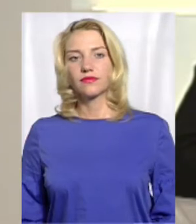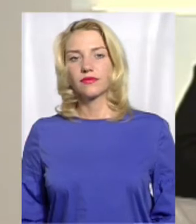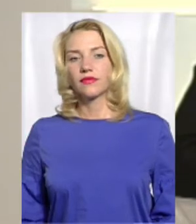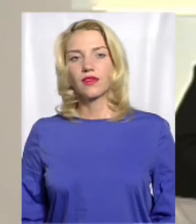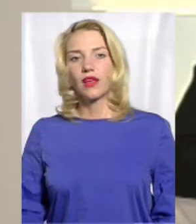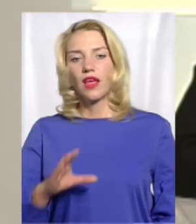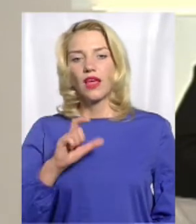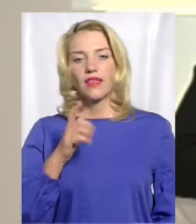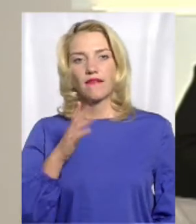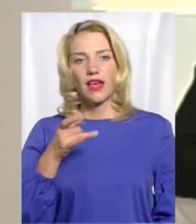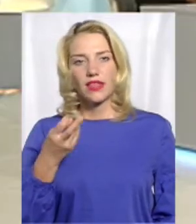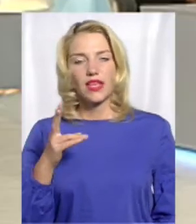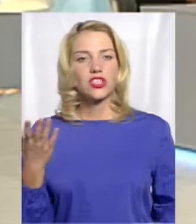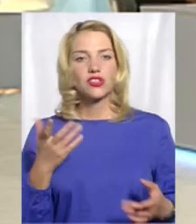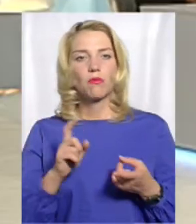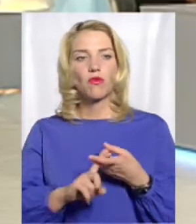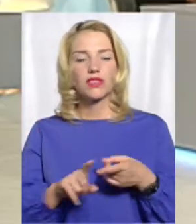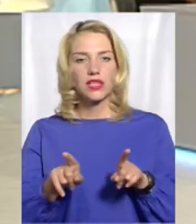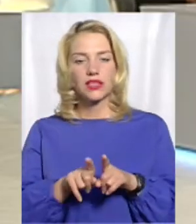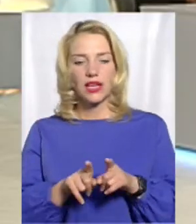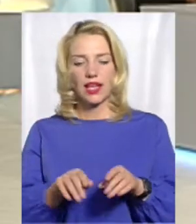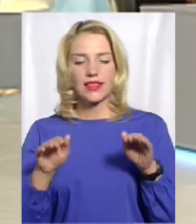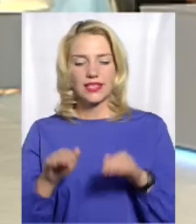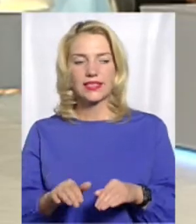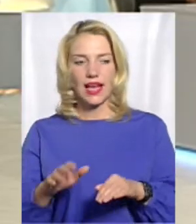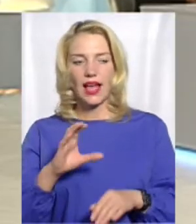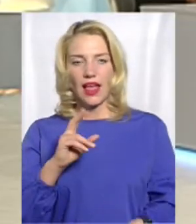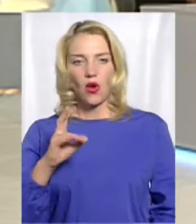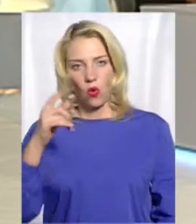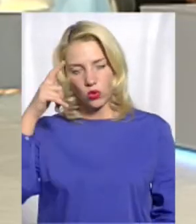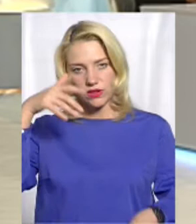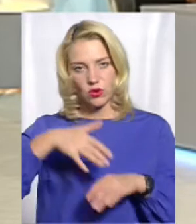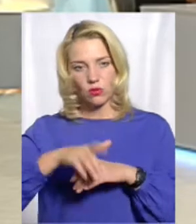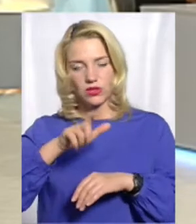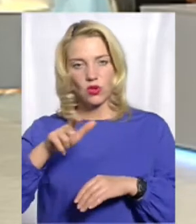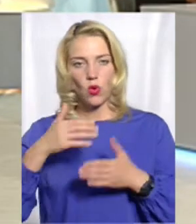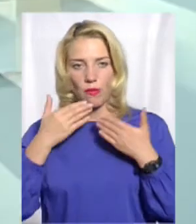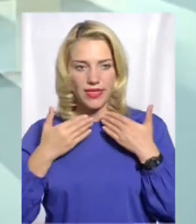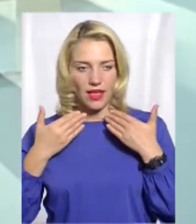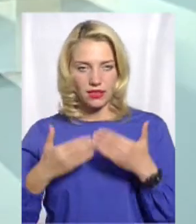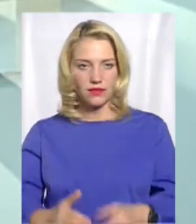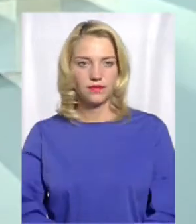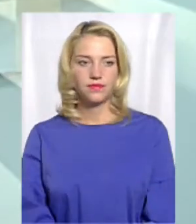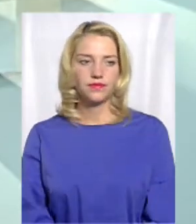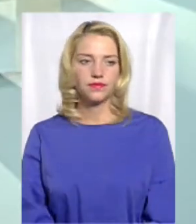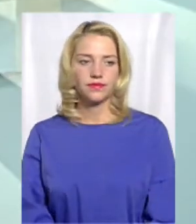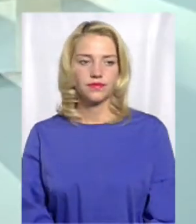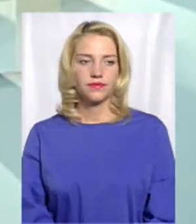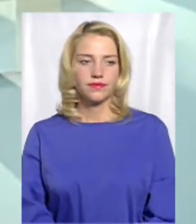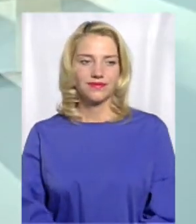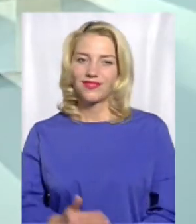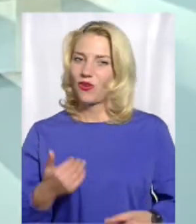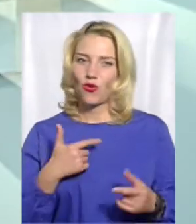Пані Євгенія, з чим пов'язана така низька екологічна свідомість громадян? Як гадаєте? Хочу трошки